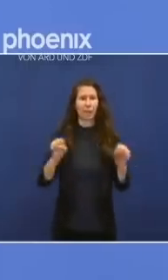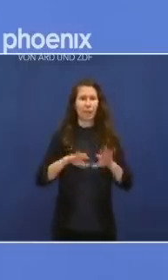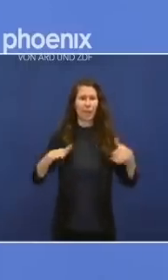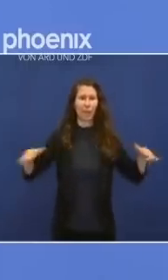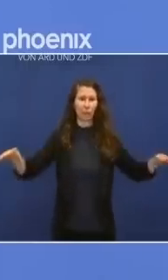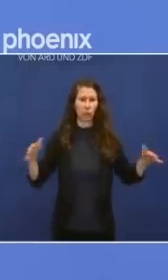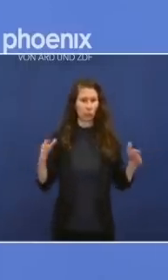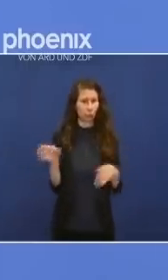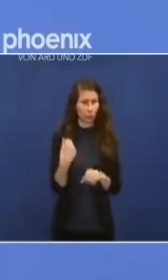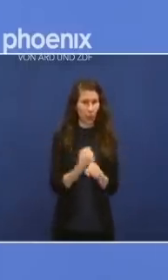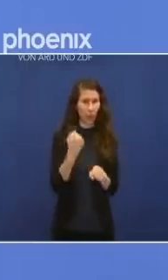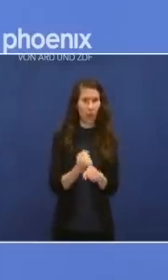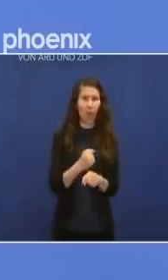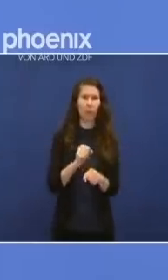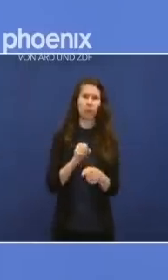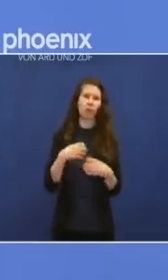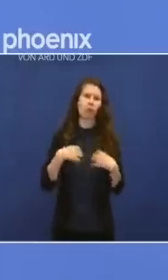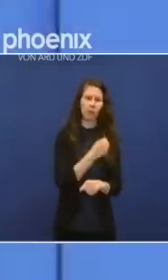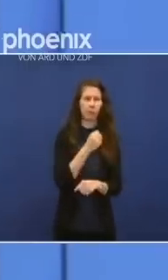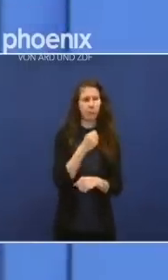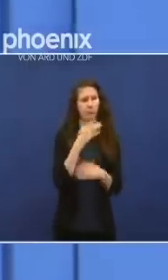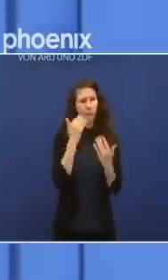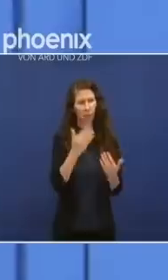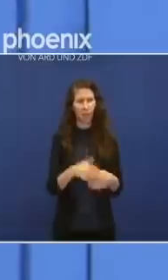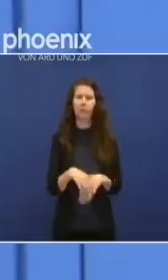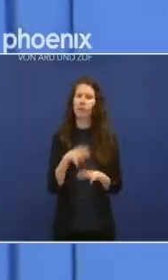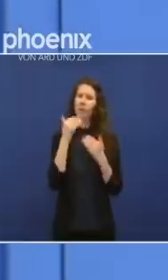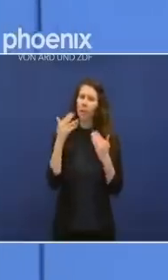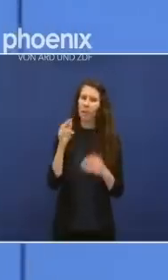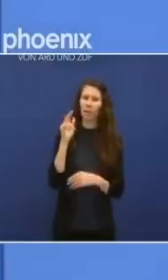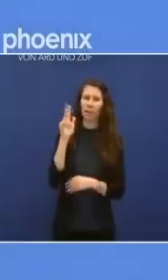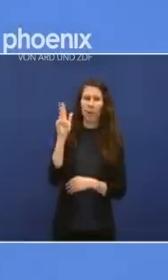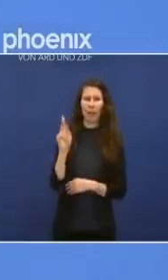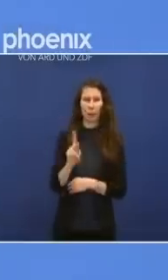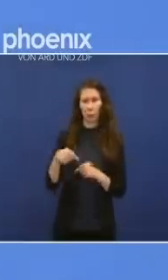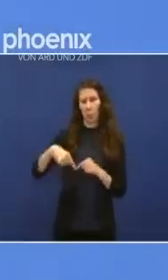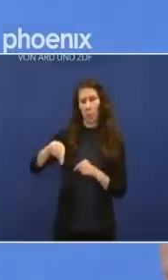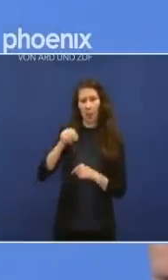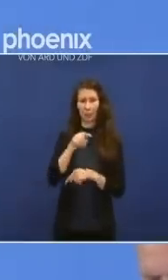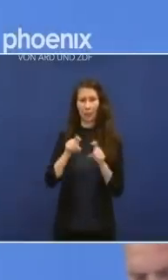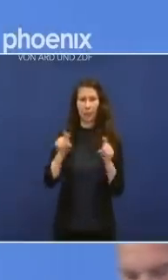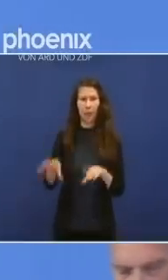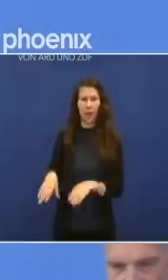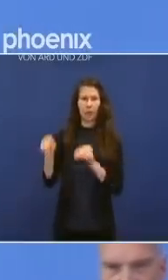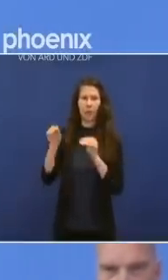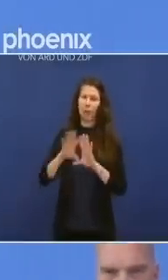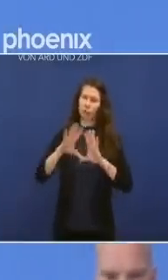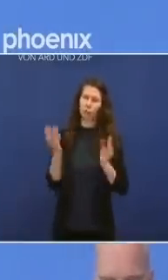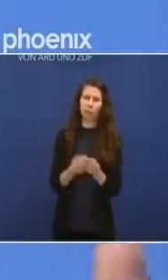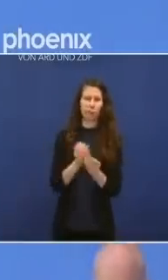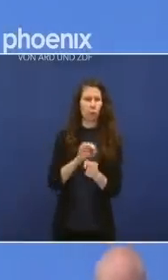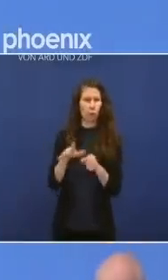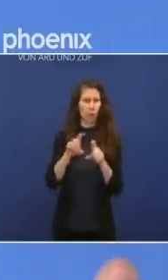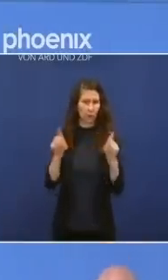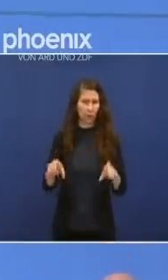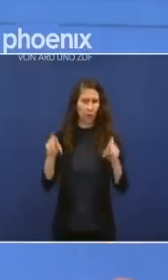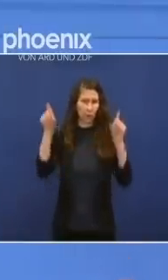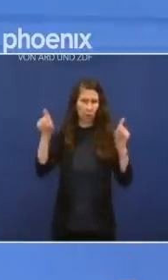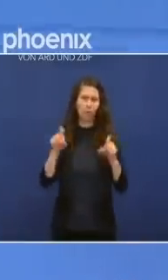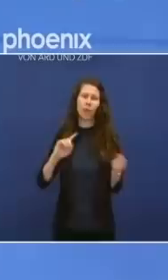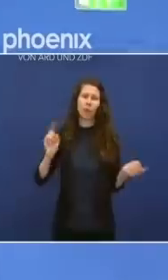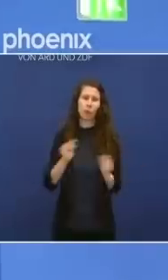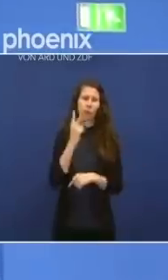globale Ordnung nach Covid-19 diskutieren. Bevor wir damit gleich anfangen mit dem Thema und insgesamt Corona, lassen Sie mich kurz die zwei